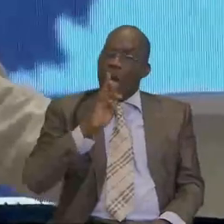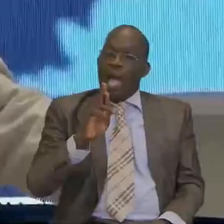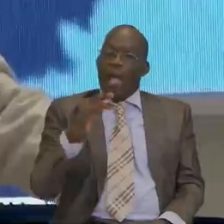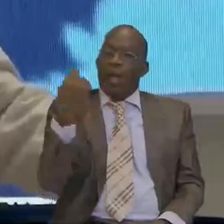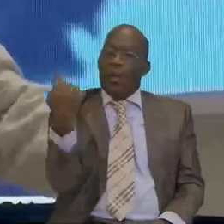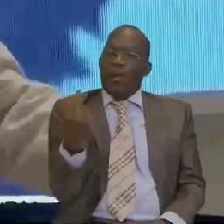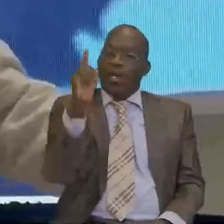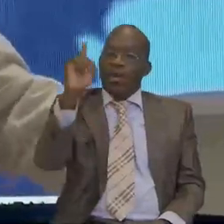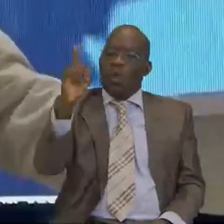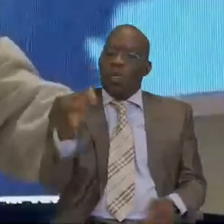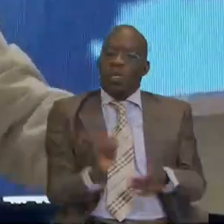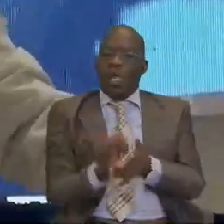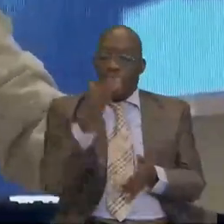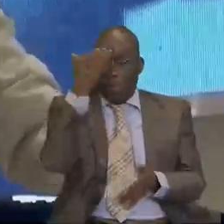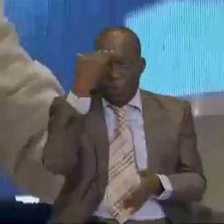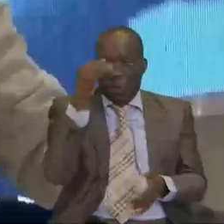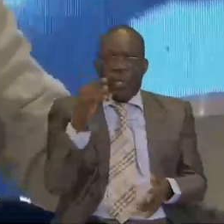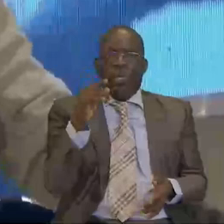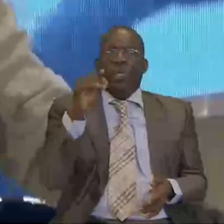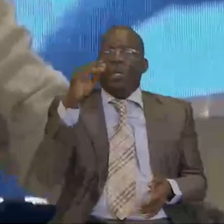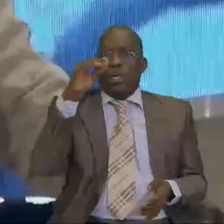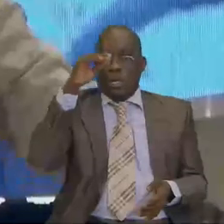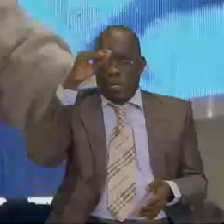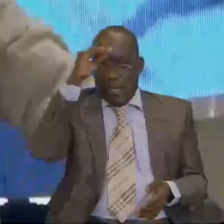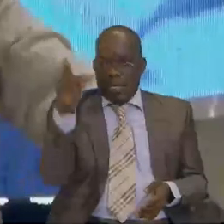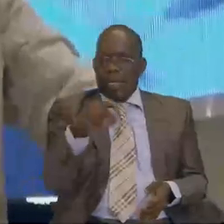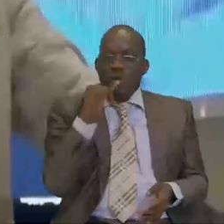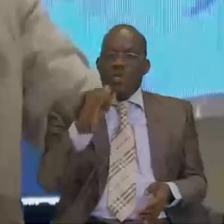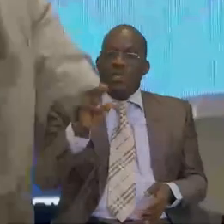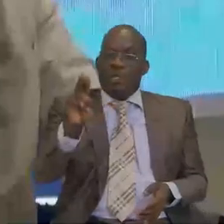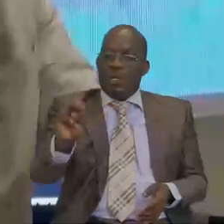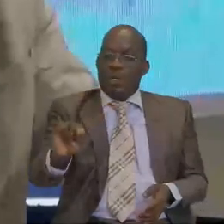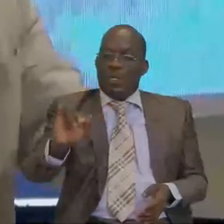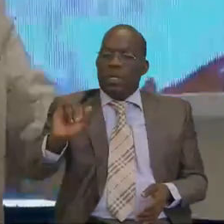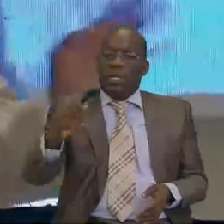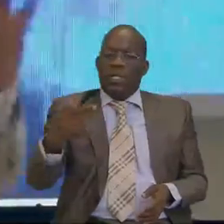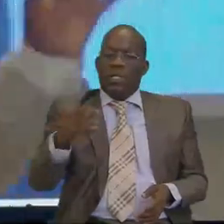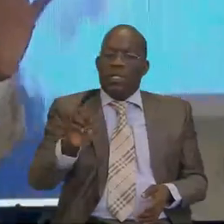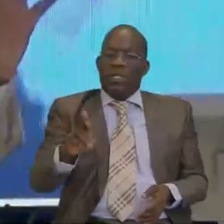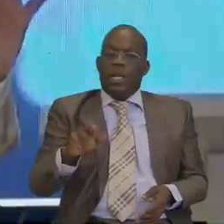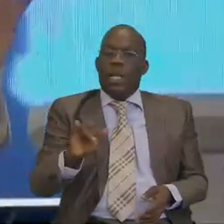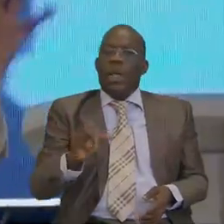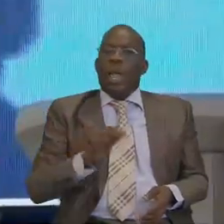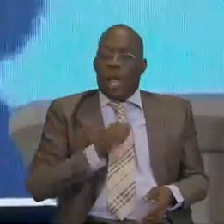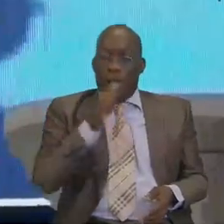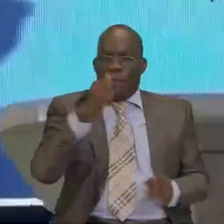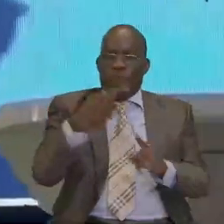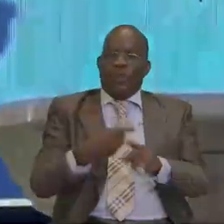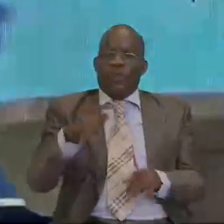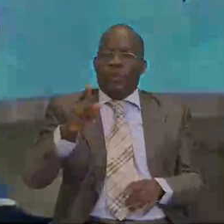Tu es le seul qui sait qu'il est Nigérian et moi, je suis un Togolais. Le diable ne connaît pas cette